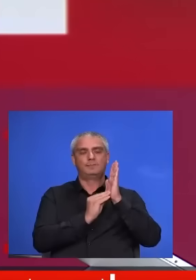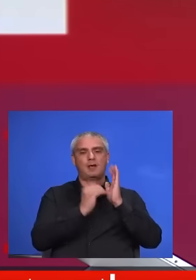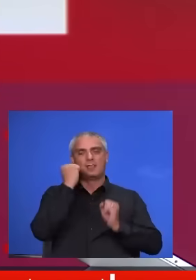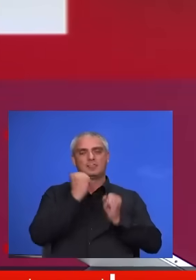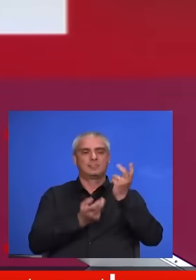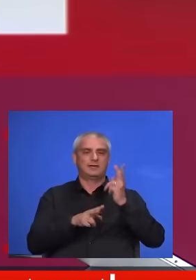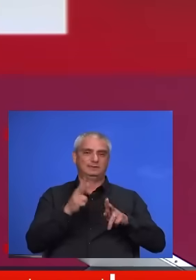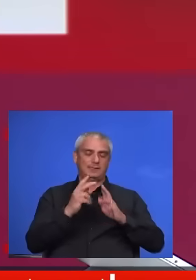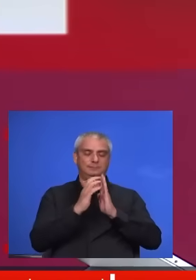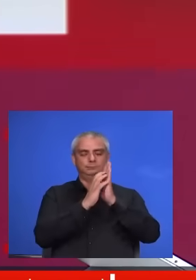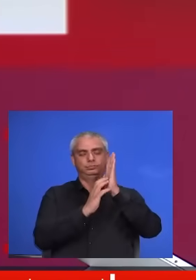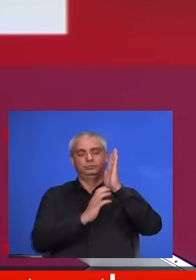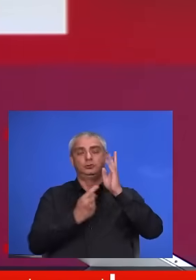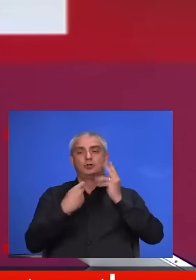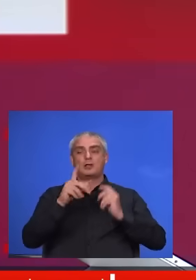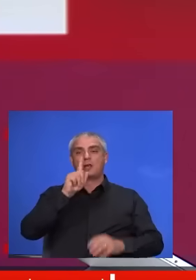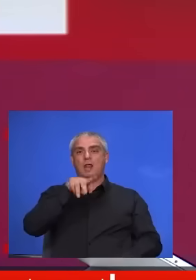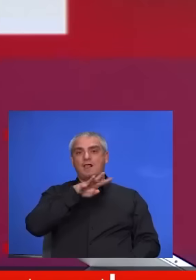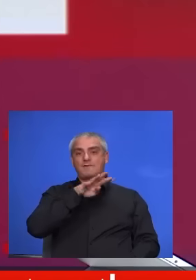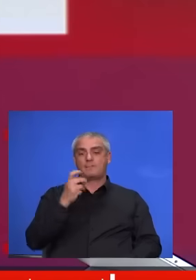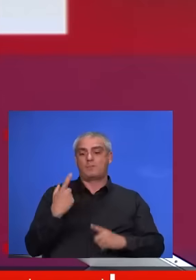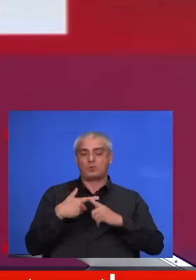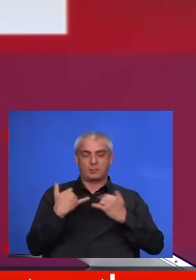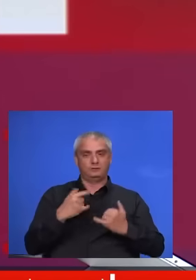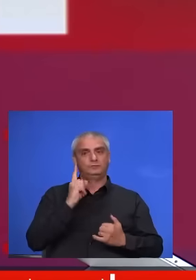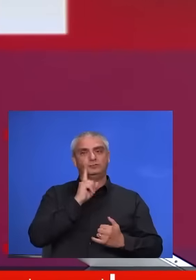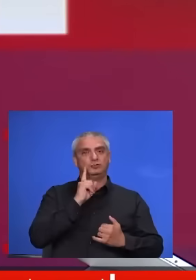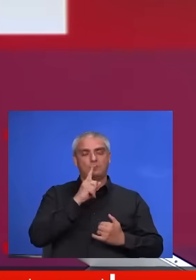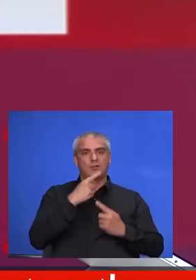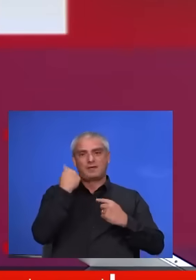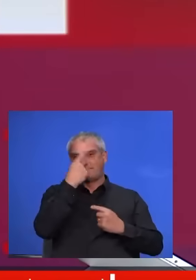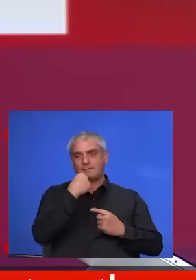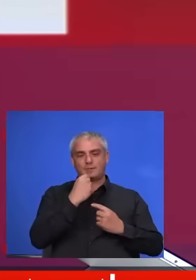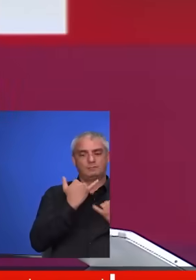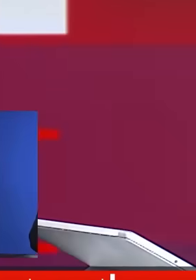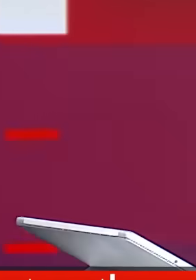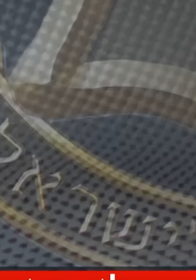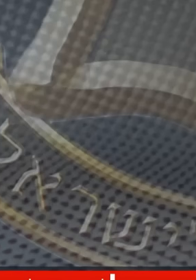יותר מ-1400 עד כה, ואלו השמות והפנים שהותרו היום לפרסום.